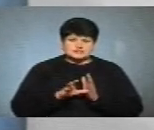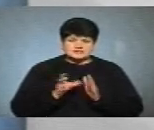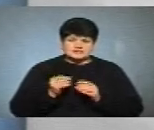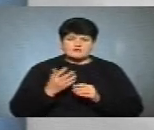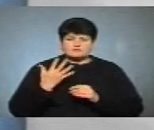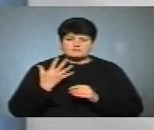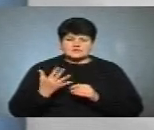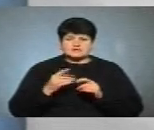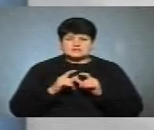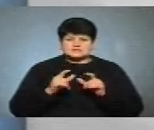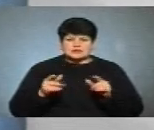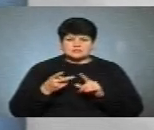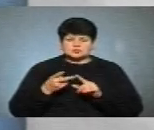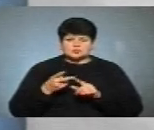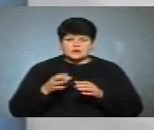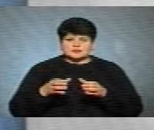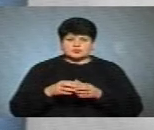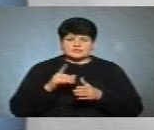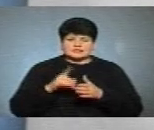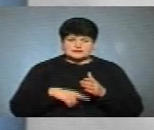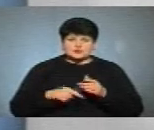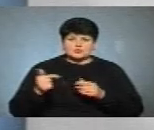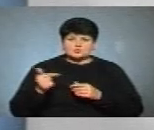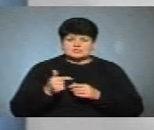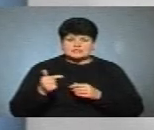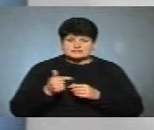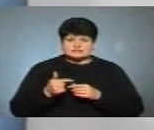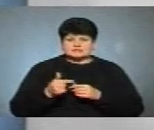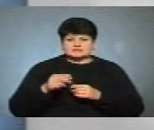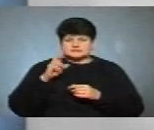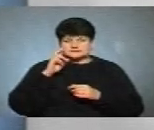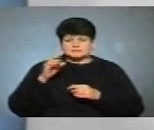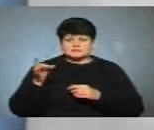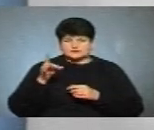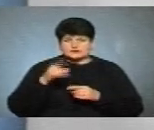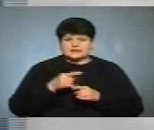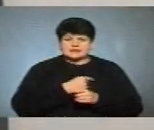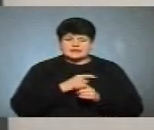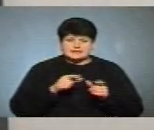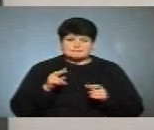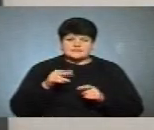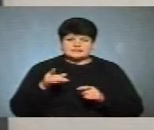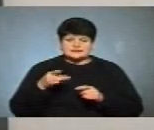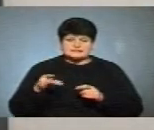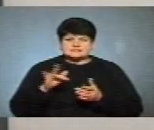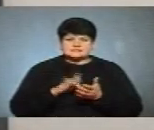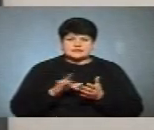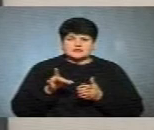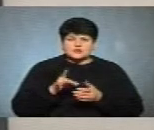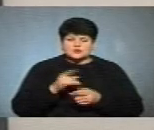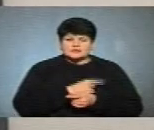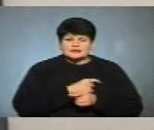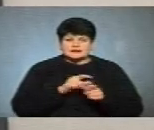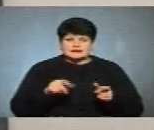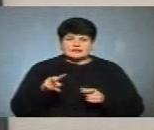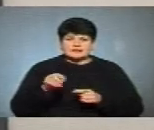друга категорія надійності. Це в Гусятинській комунальній районній лікарні, Підгаєцькій центральній районній лікарні,